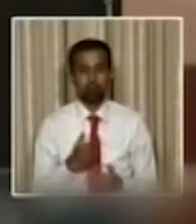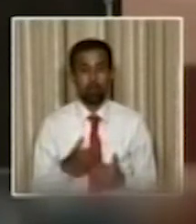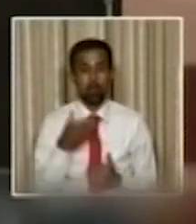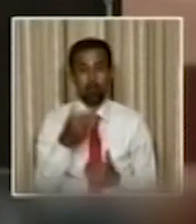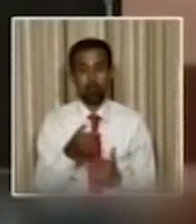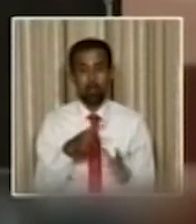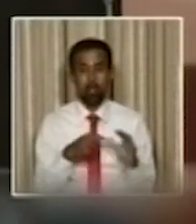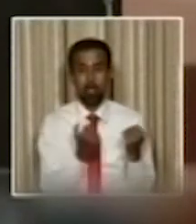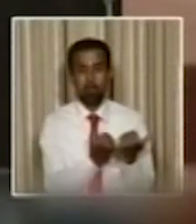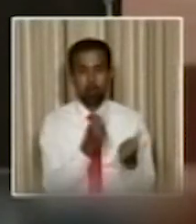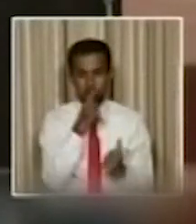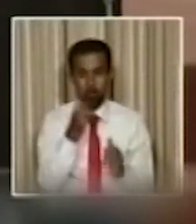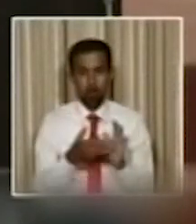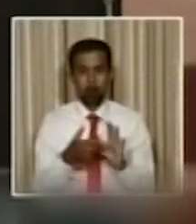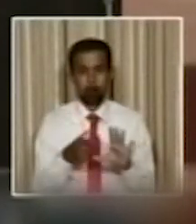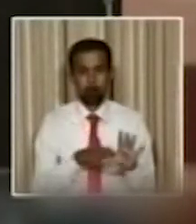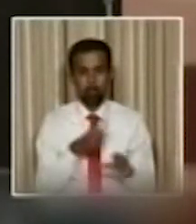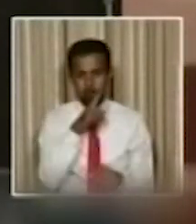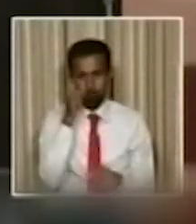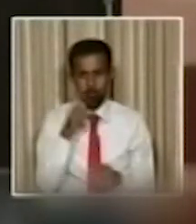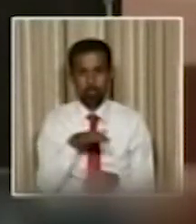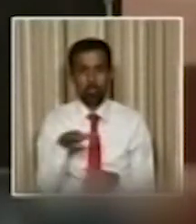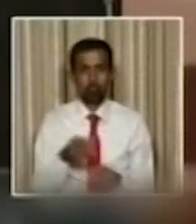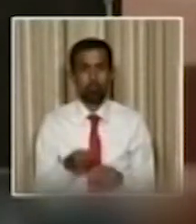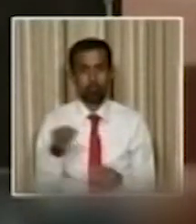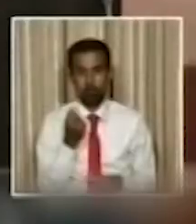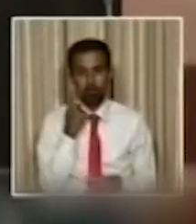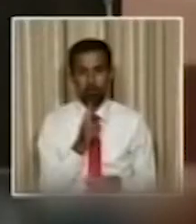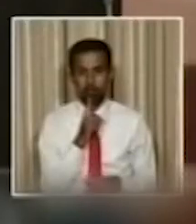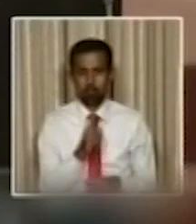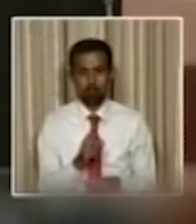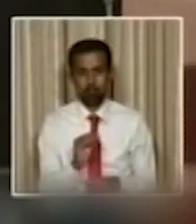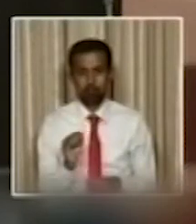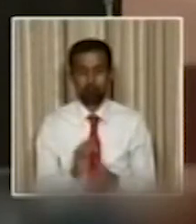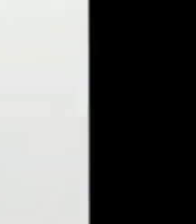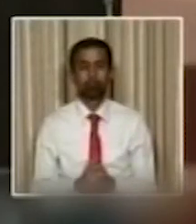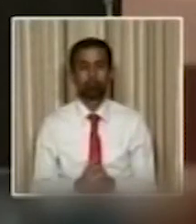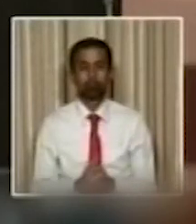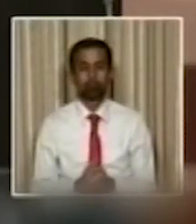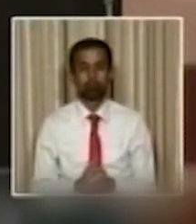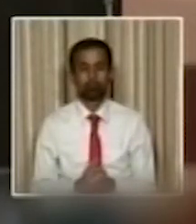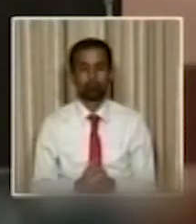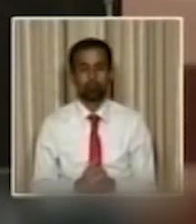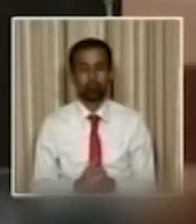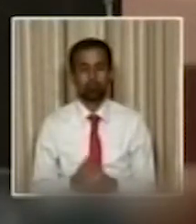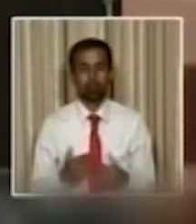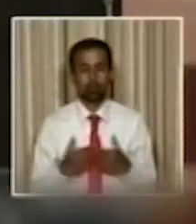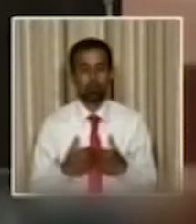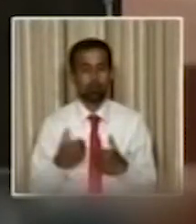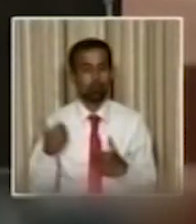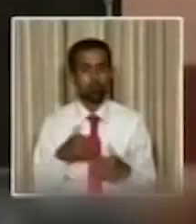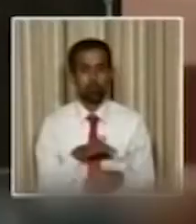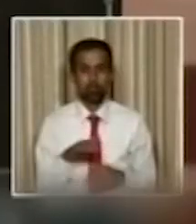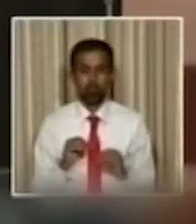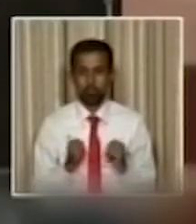மே மாசத்துக்குள்ளார காணி நாங்க வழங்குற திட்டத்தை ஆரம்பிப்போம், அந்த சௌமிய பூமி திட்டம் என்று. வீடு திட்டத்தை பொறுத்த வரைக்கும் இது வரைக்கும் தோட்டத்துல வேலை செஞ்சா